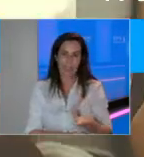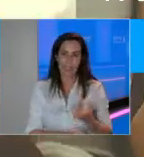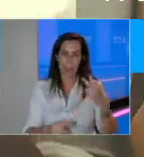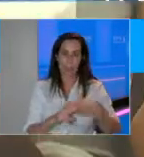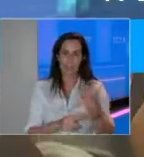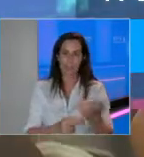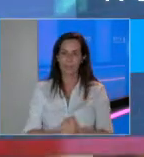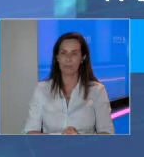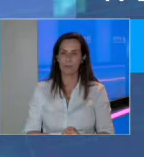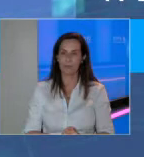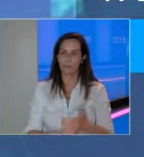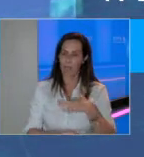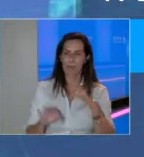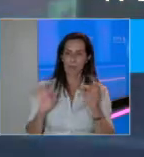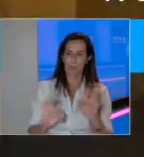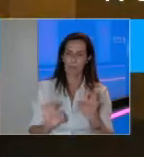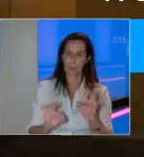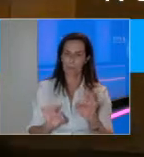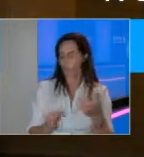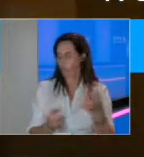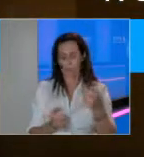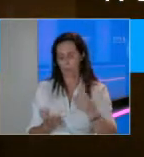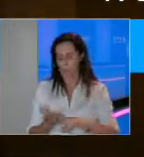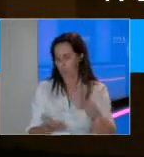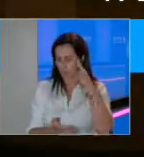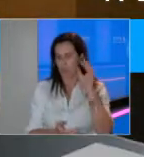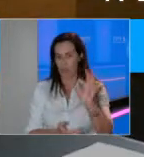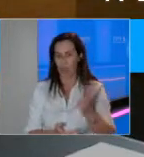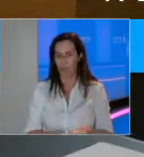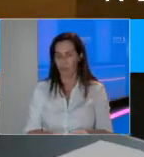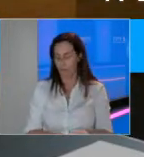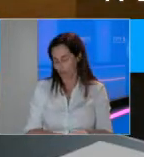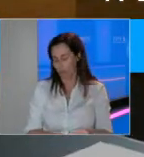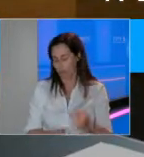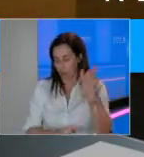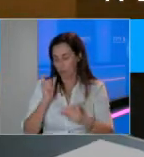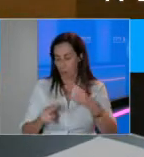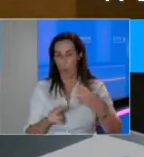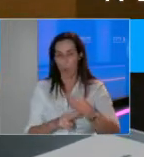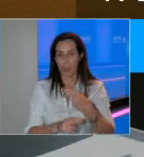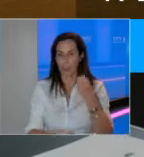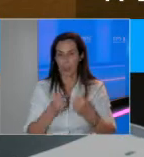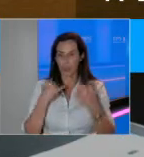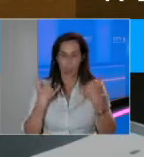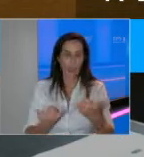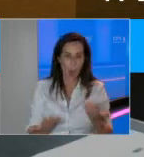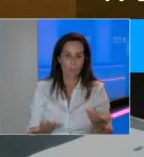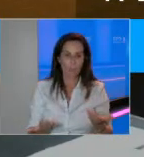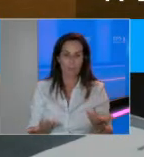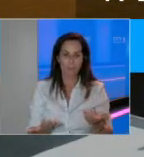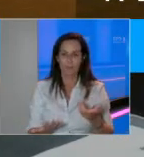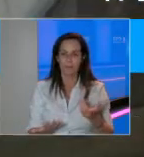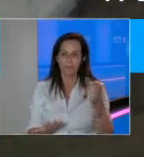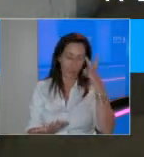כאילו אנחנו... אני בהחלט מצדיקה את זעקתך. של הנורמטיביים, קשה קצת היום